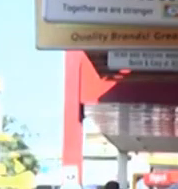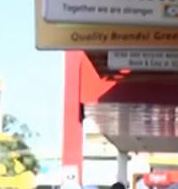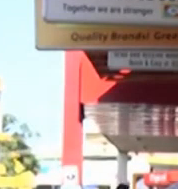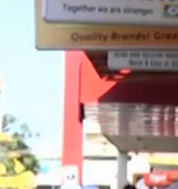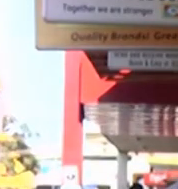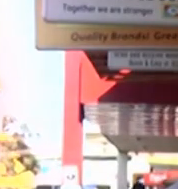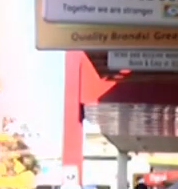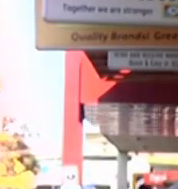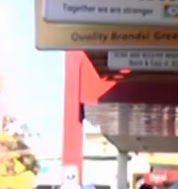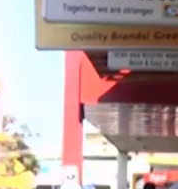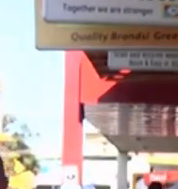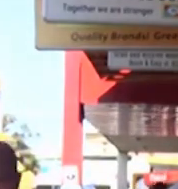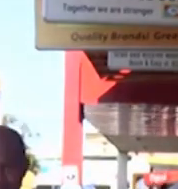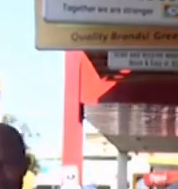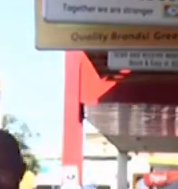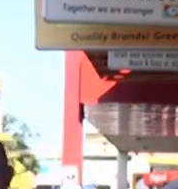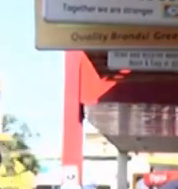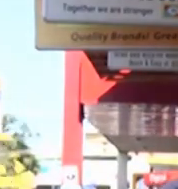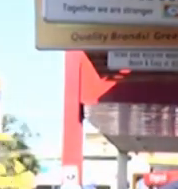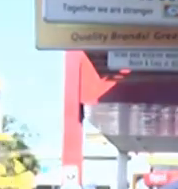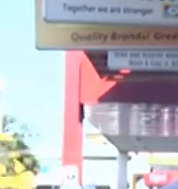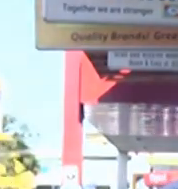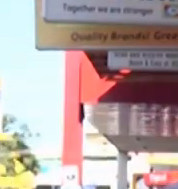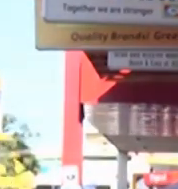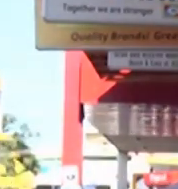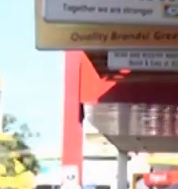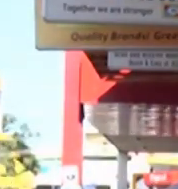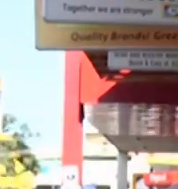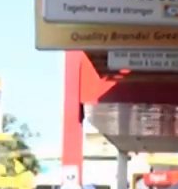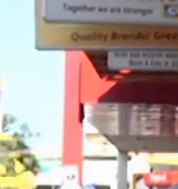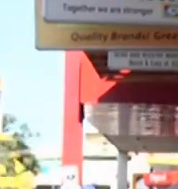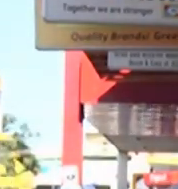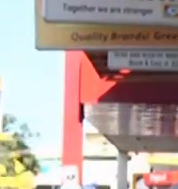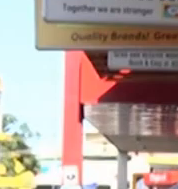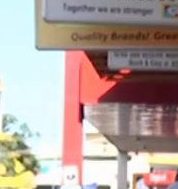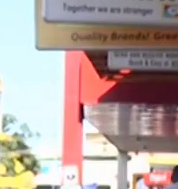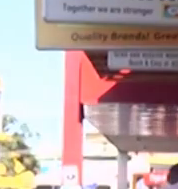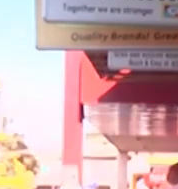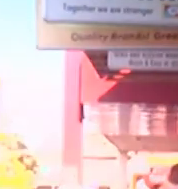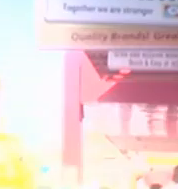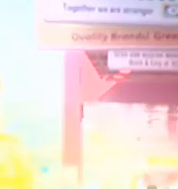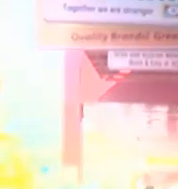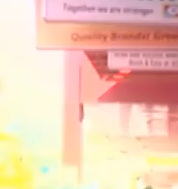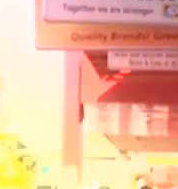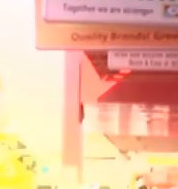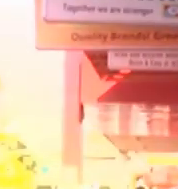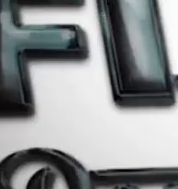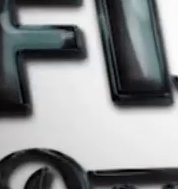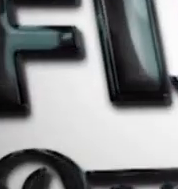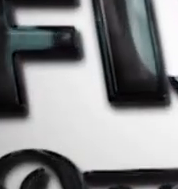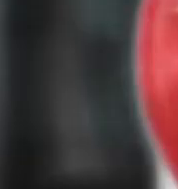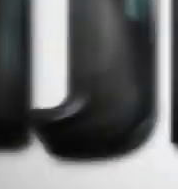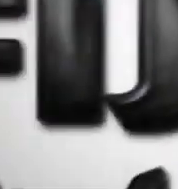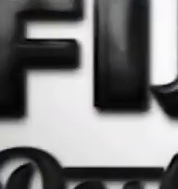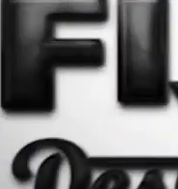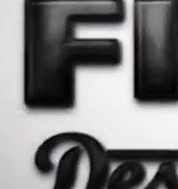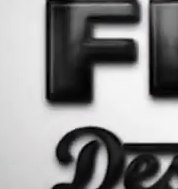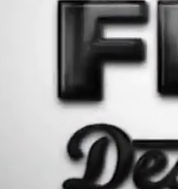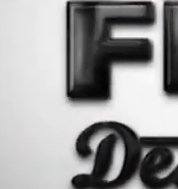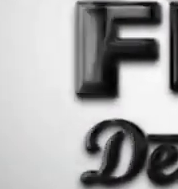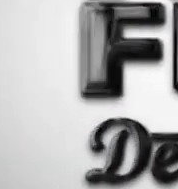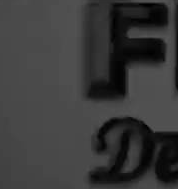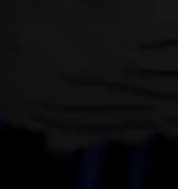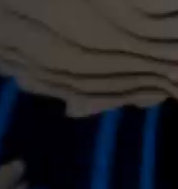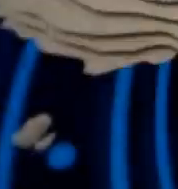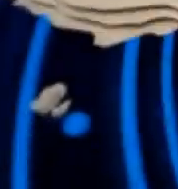मैं तो दिल्ली में रहता हूँ और रेडियो फीजी रेडियो फीजी रोज सुनता हूँ. रेडियो फीजी 2